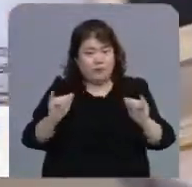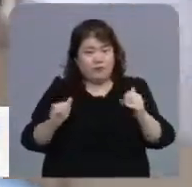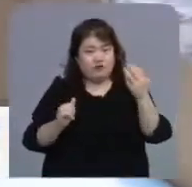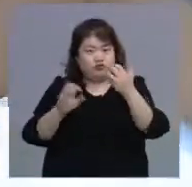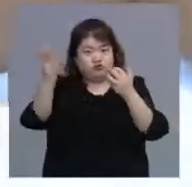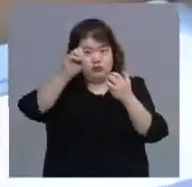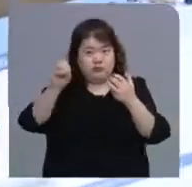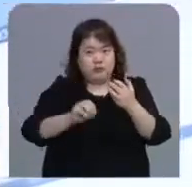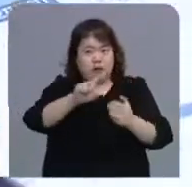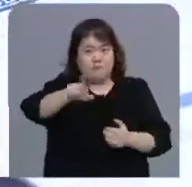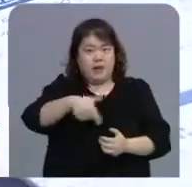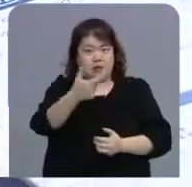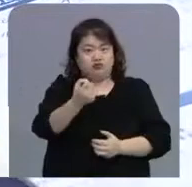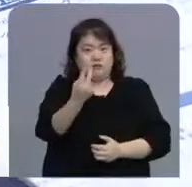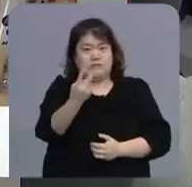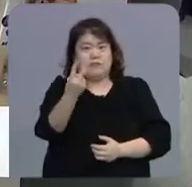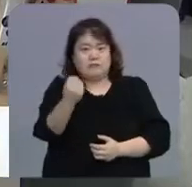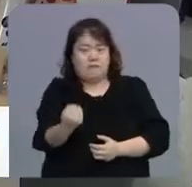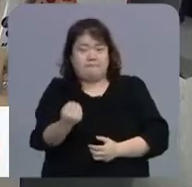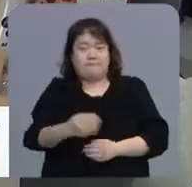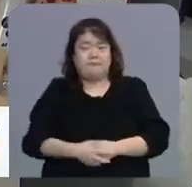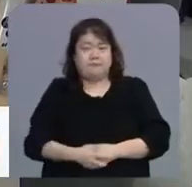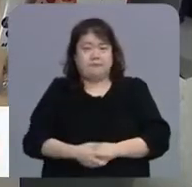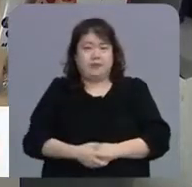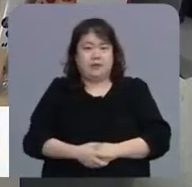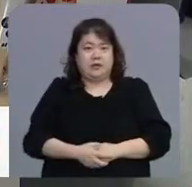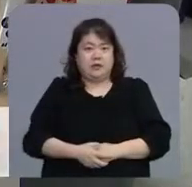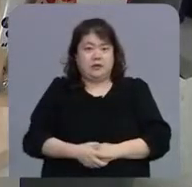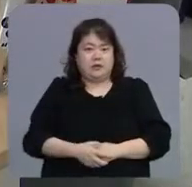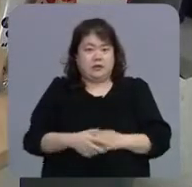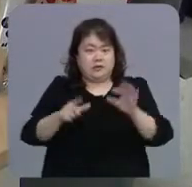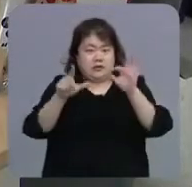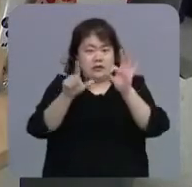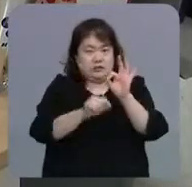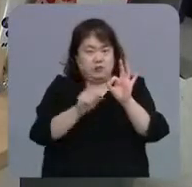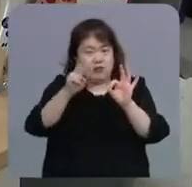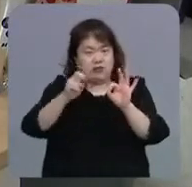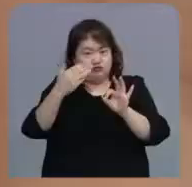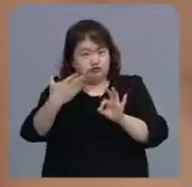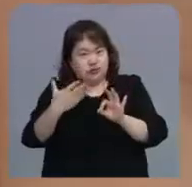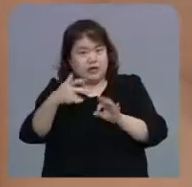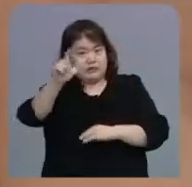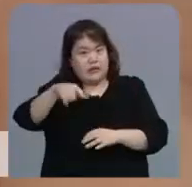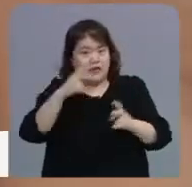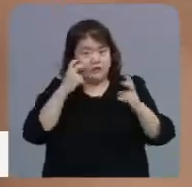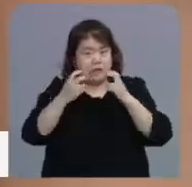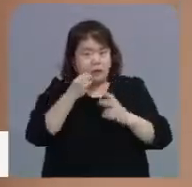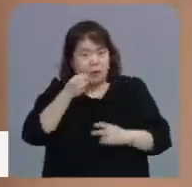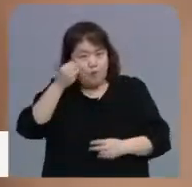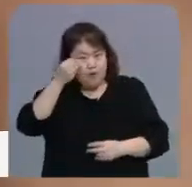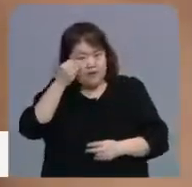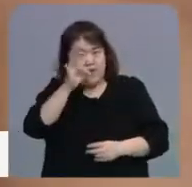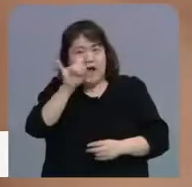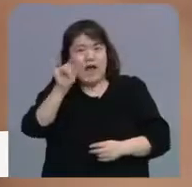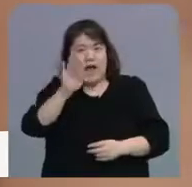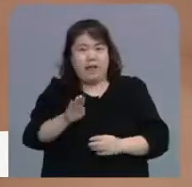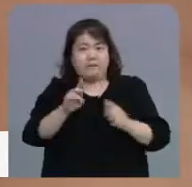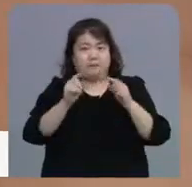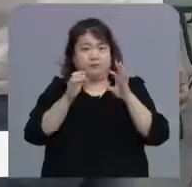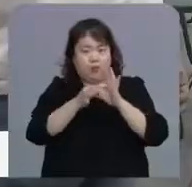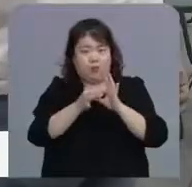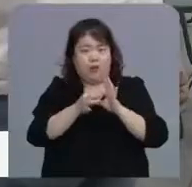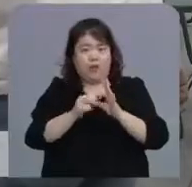넘는 162만여 명입니다. 다음 달 29일까지 카드사 홈페이지나 앱을 통해 온라인으로 신청할 수